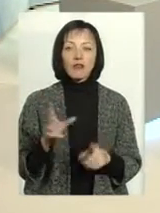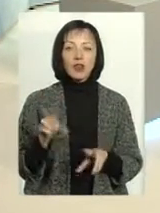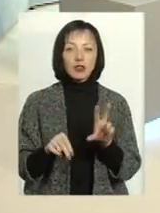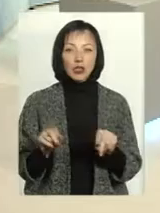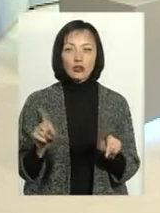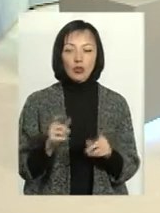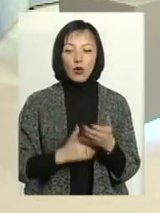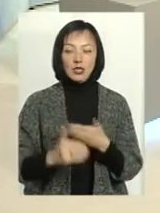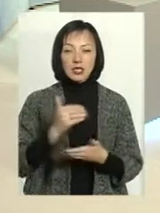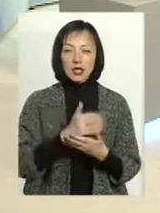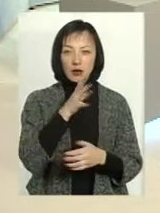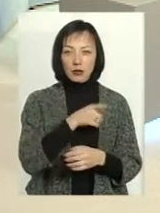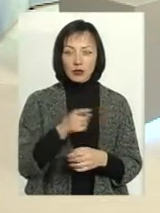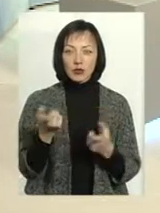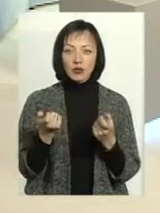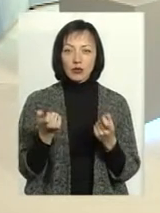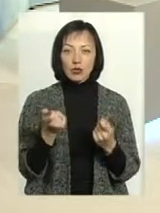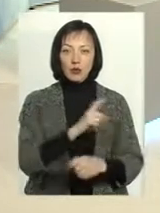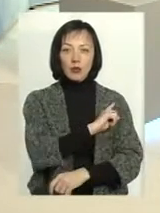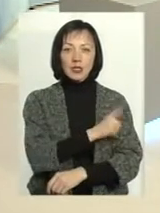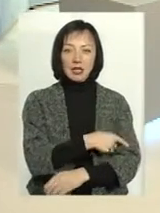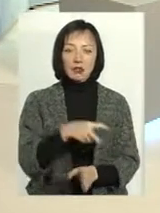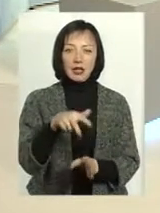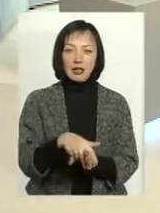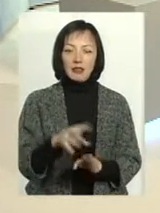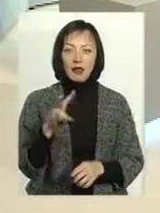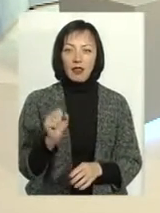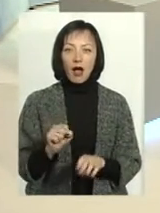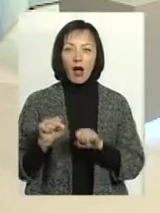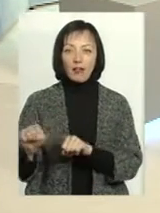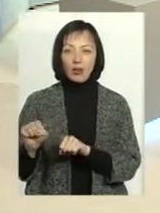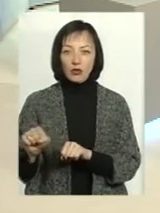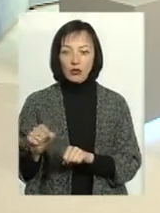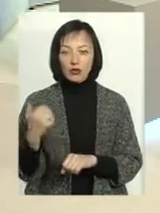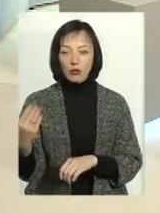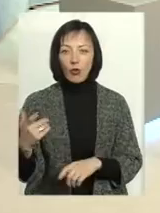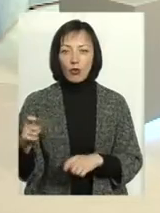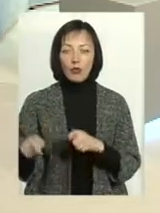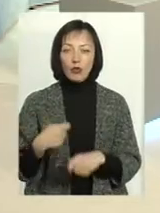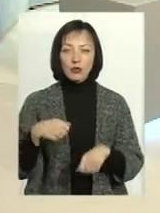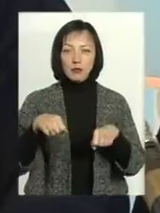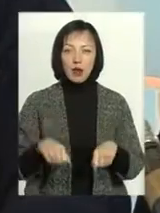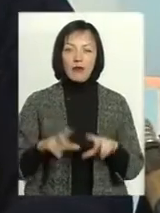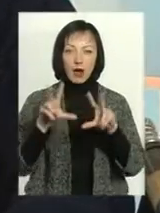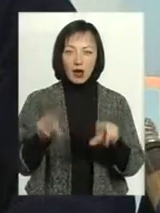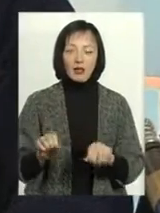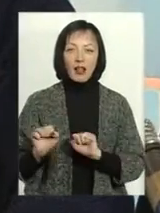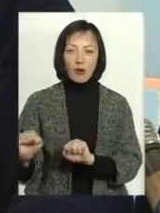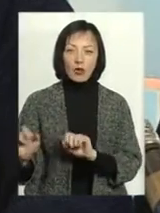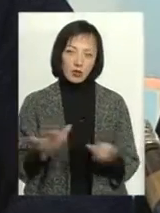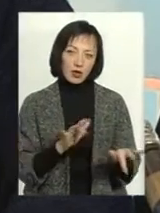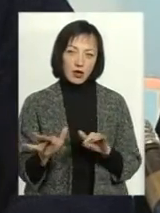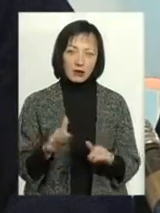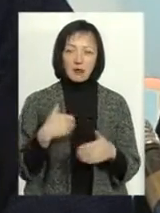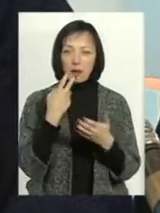що останнім часом трошки посилюється тиск на адвокатуру з боку порушення прав та гарантій адвокатської діяльності.